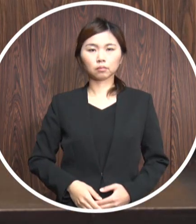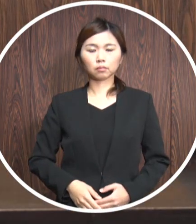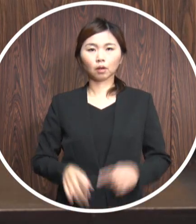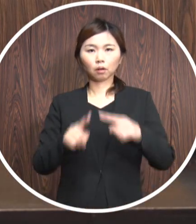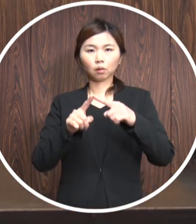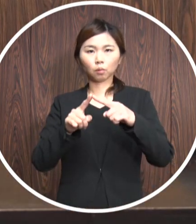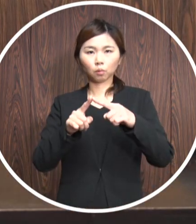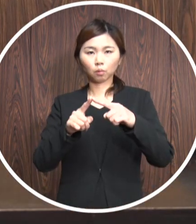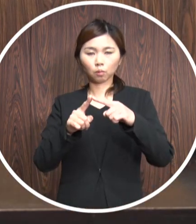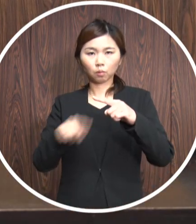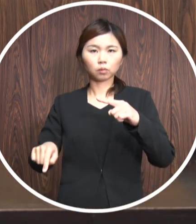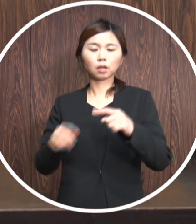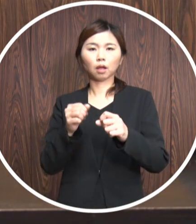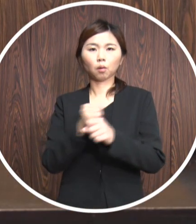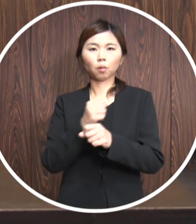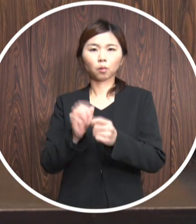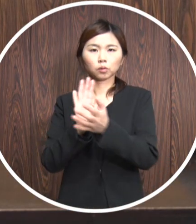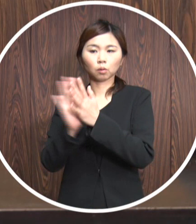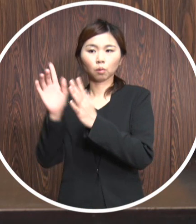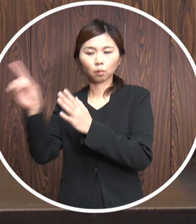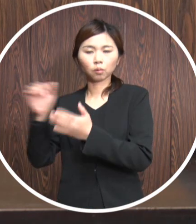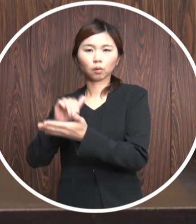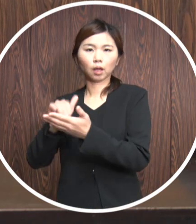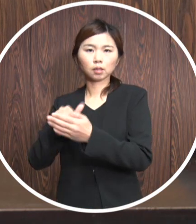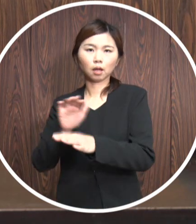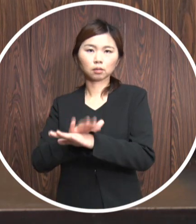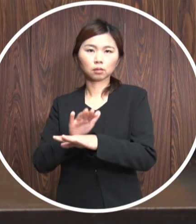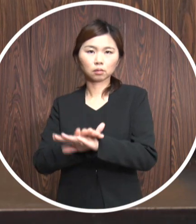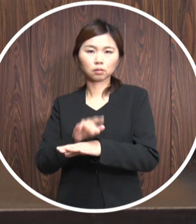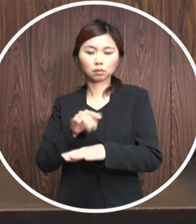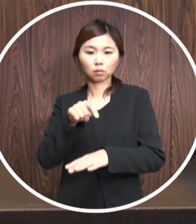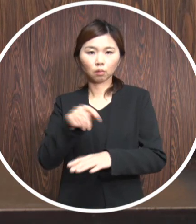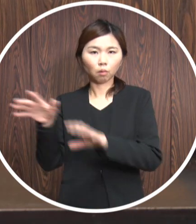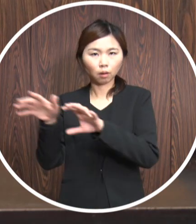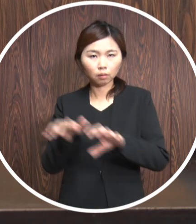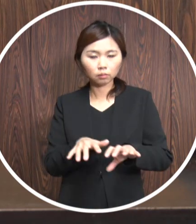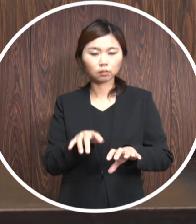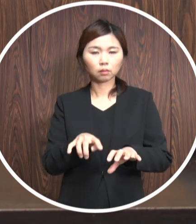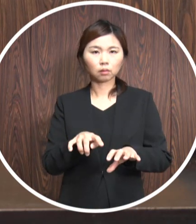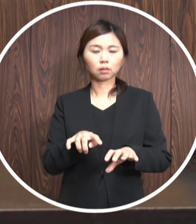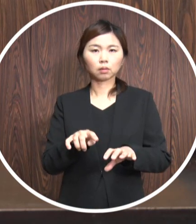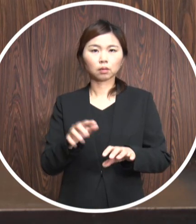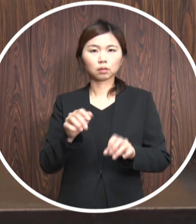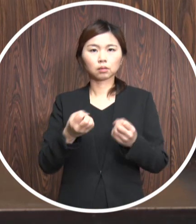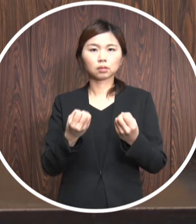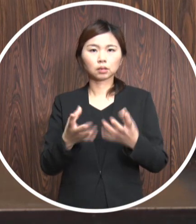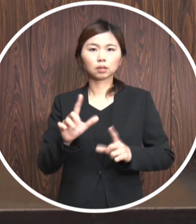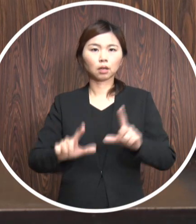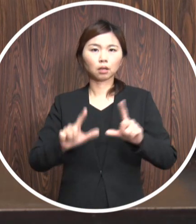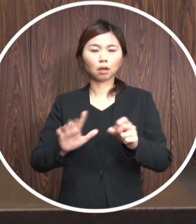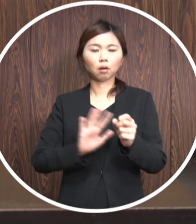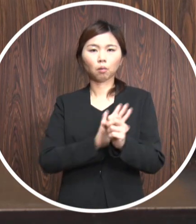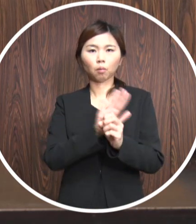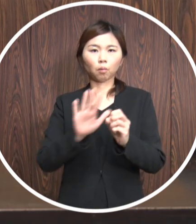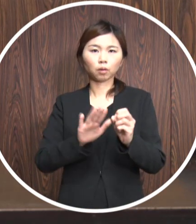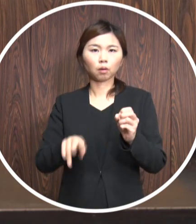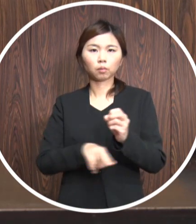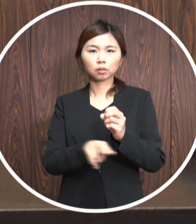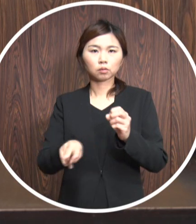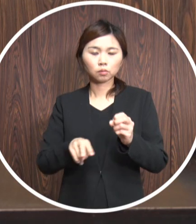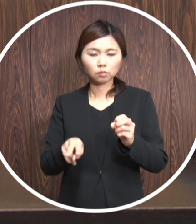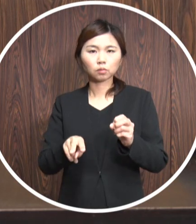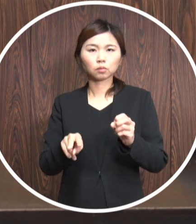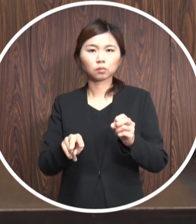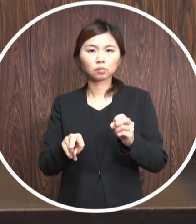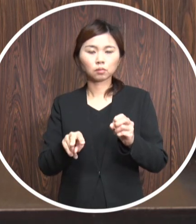厚生労働省の計算式に本家の状況を当てはめますと新型コロナウイルス感染症の拡大防止